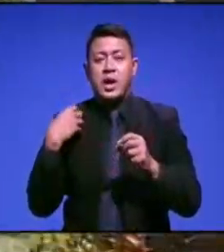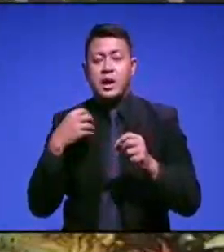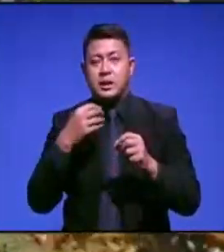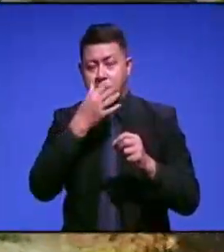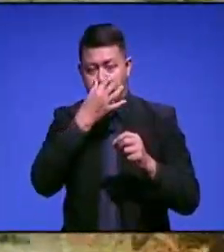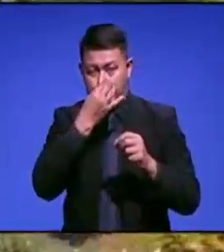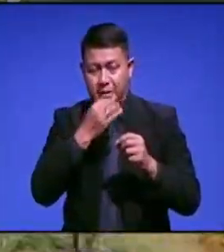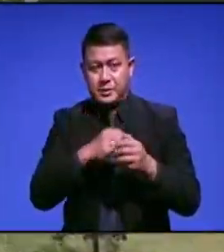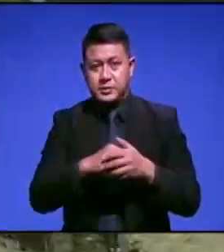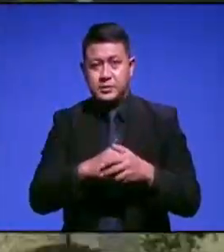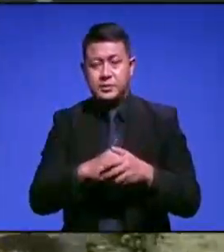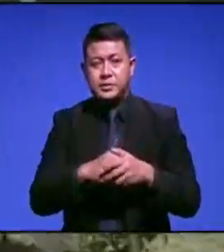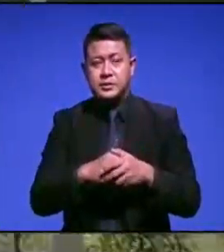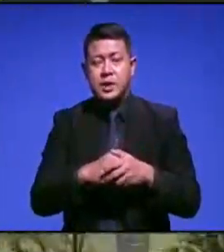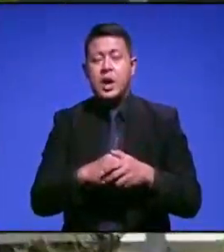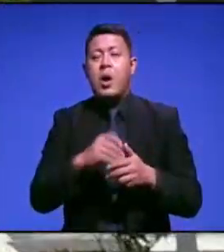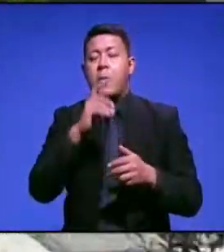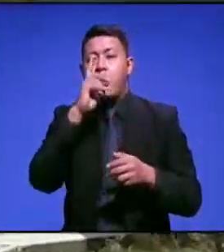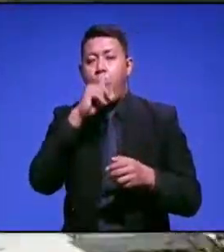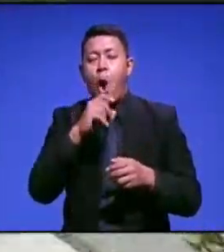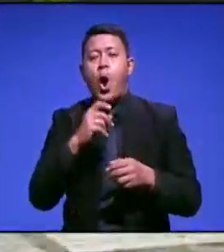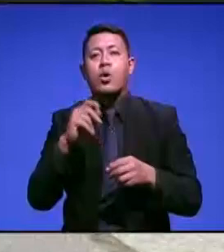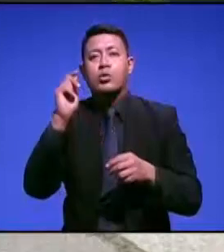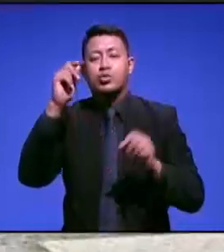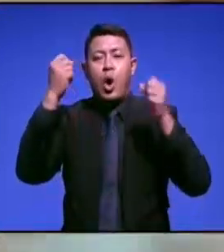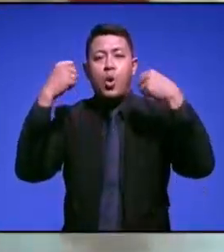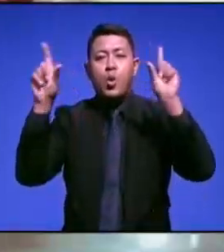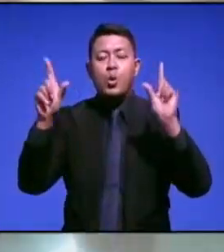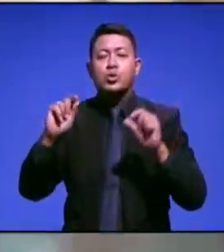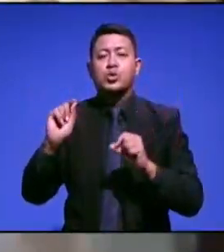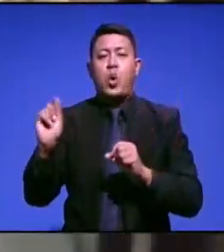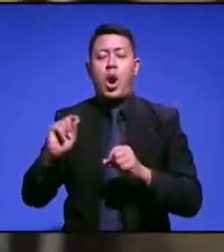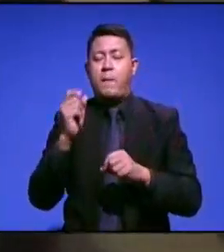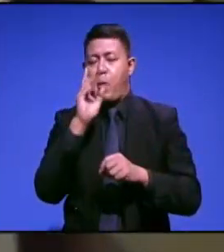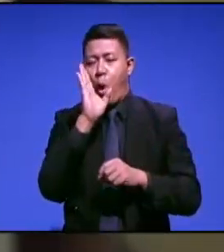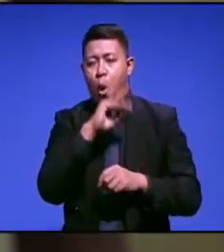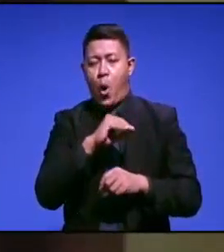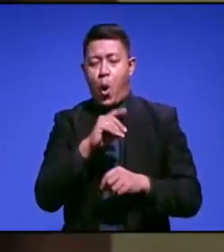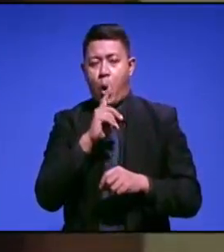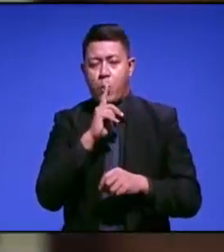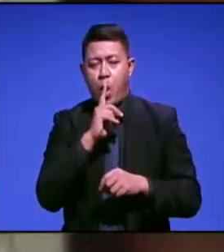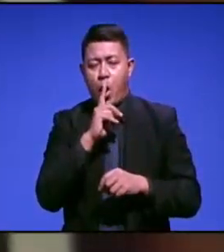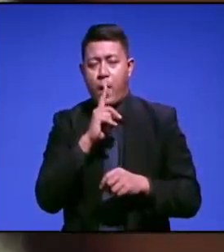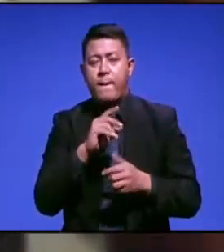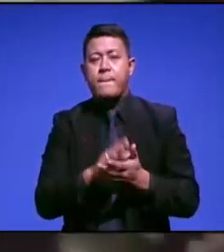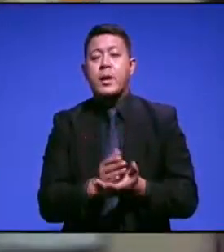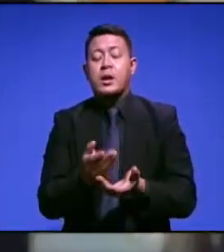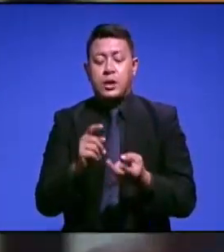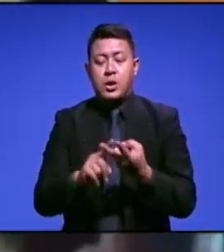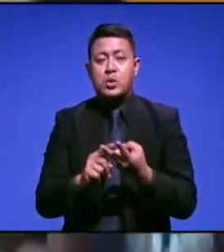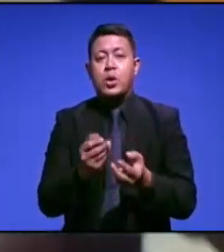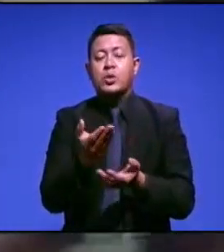yang tidak pernah diraihnya melalui sekolah formal. Tidak hanya itu, Sutarman juga menipu anggotanya dengan pungutan uang